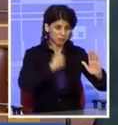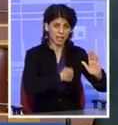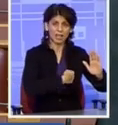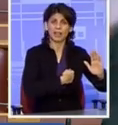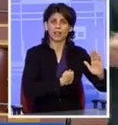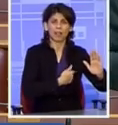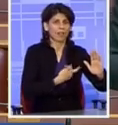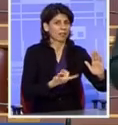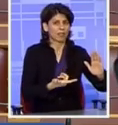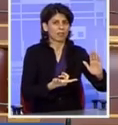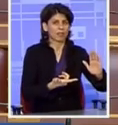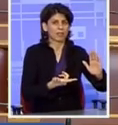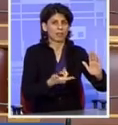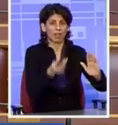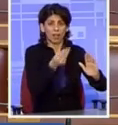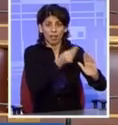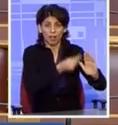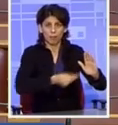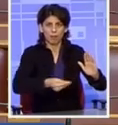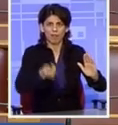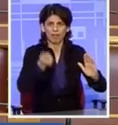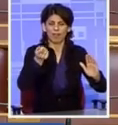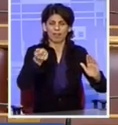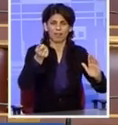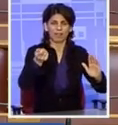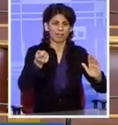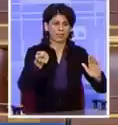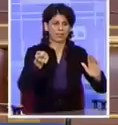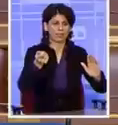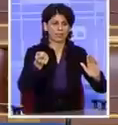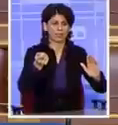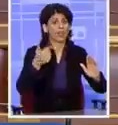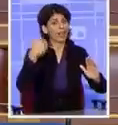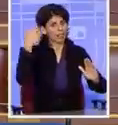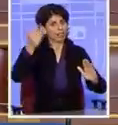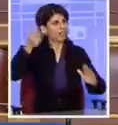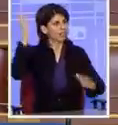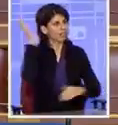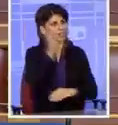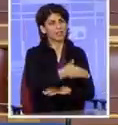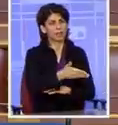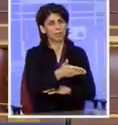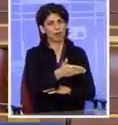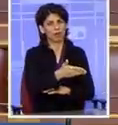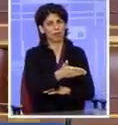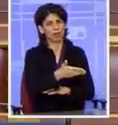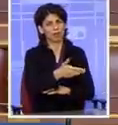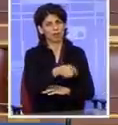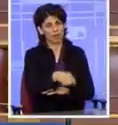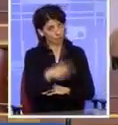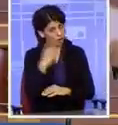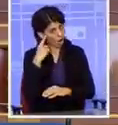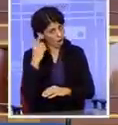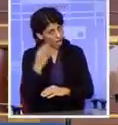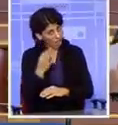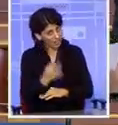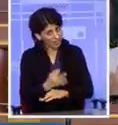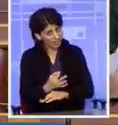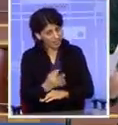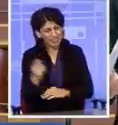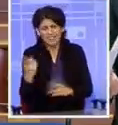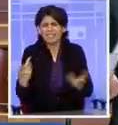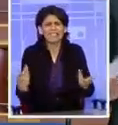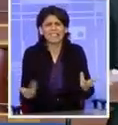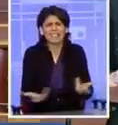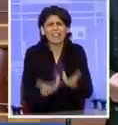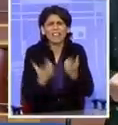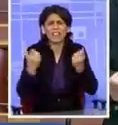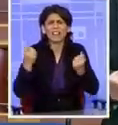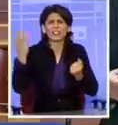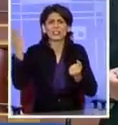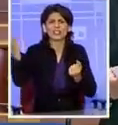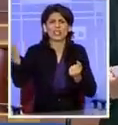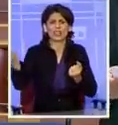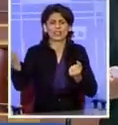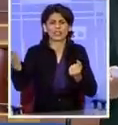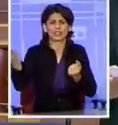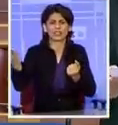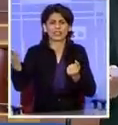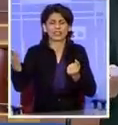εκτινάχθηκαν τα χρέη, θα τις βάζαμε και πέναλτι από πάνω, τιμωρία. Αυτή είναι η λογική. Τι θα σώσει έτσι?